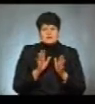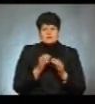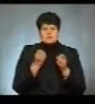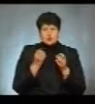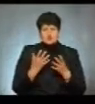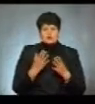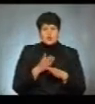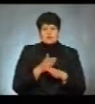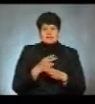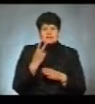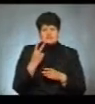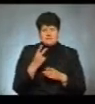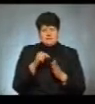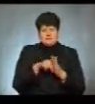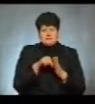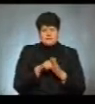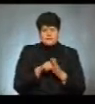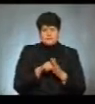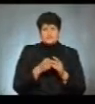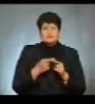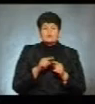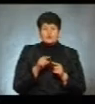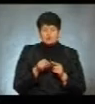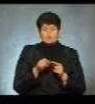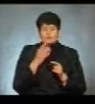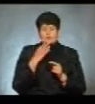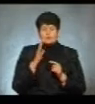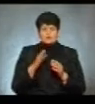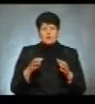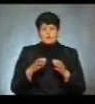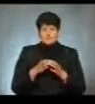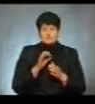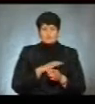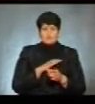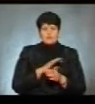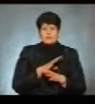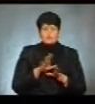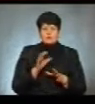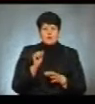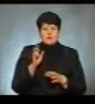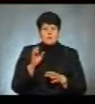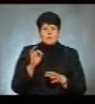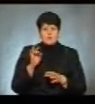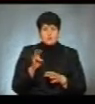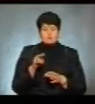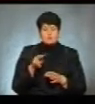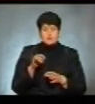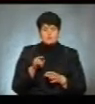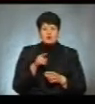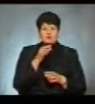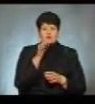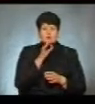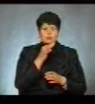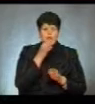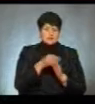структура розділиться на дві складові. А в даному будинку, коли буде колективний споживач, не буде абонентської плати. Бо фактично відповідальна особа буде